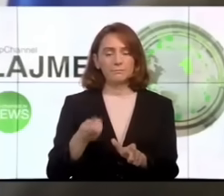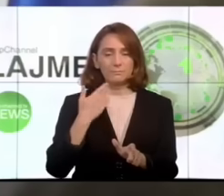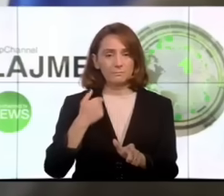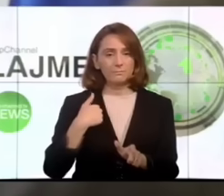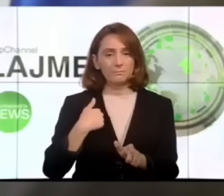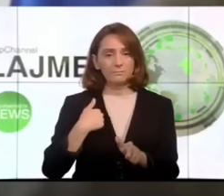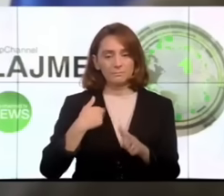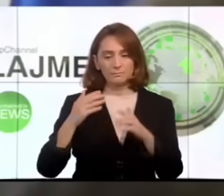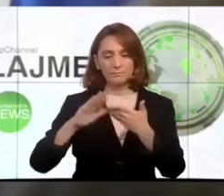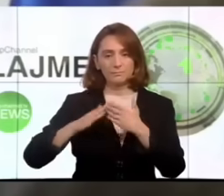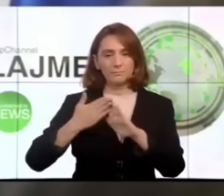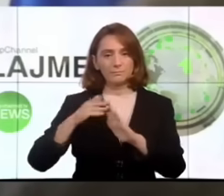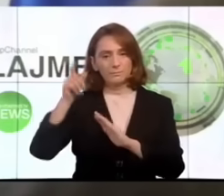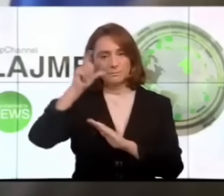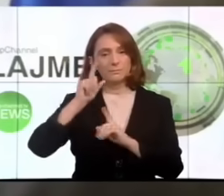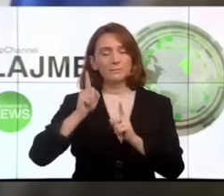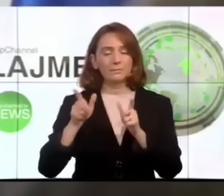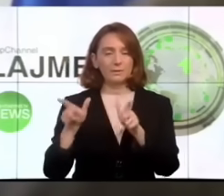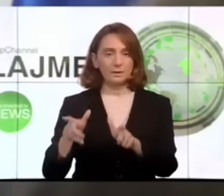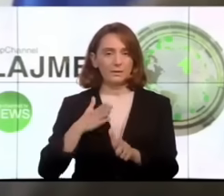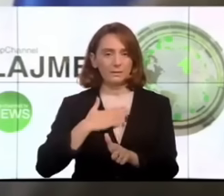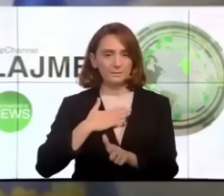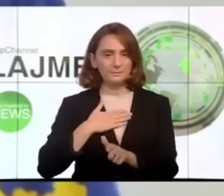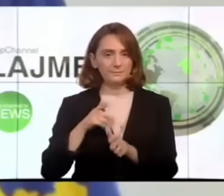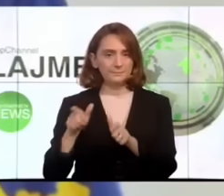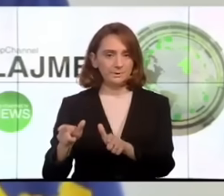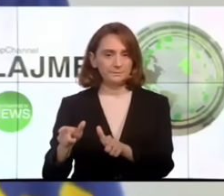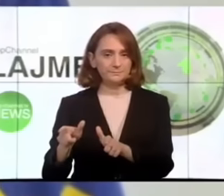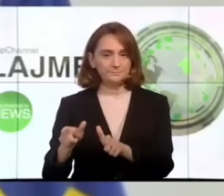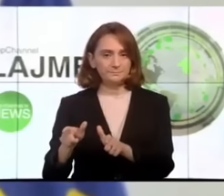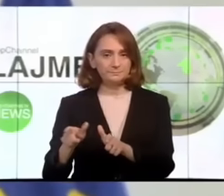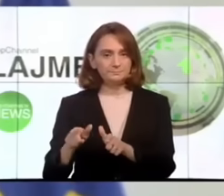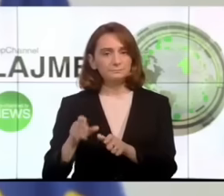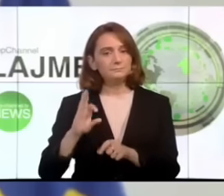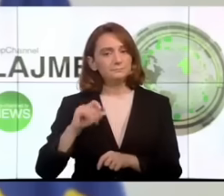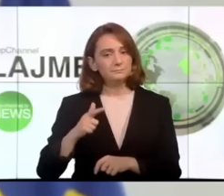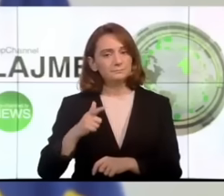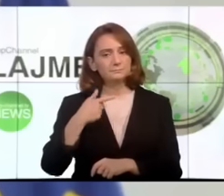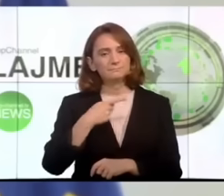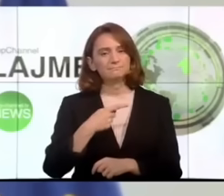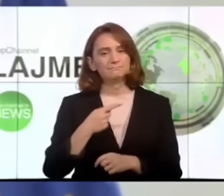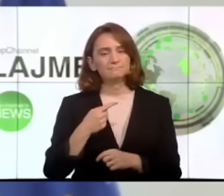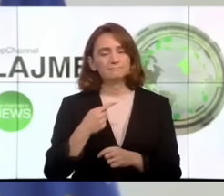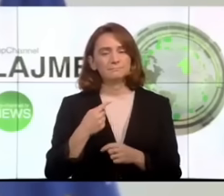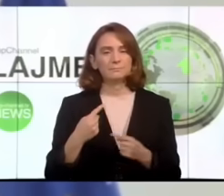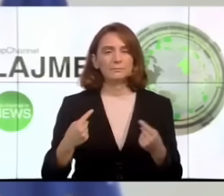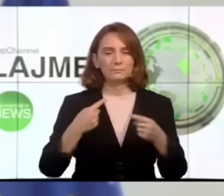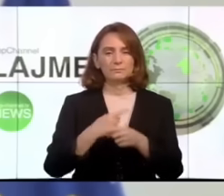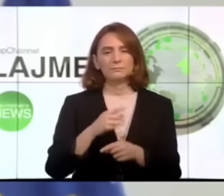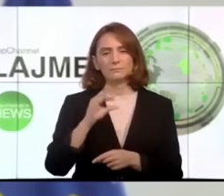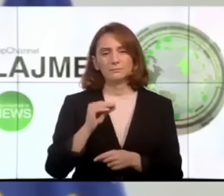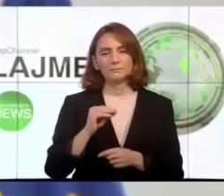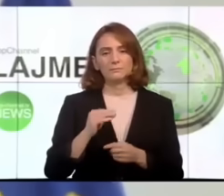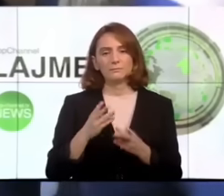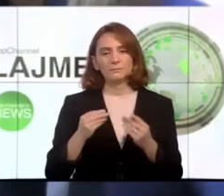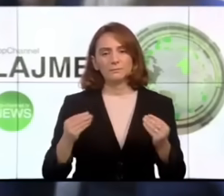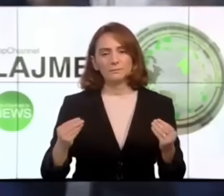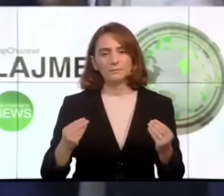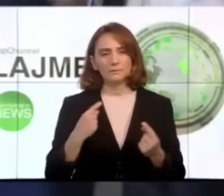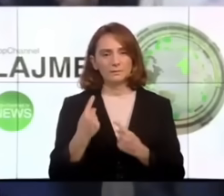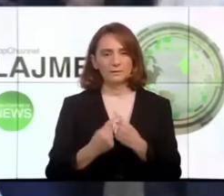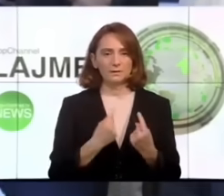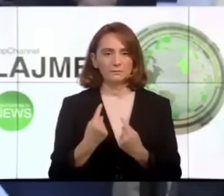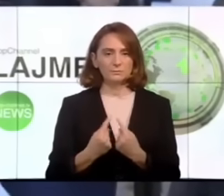të mbijetojnë atje. Jam pothuajse i sigurt se ai nuk do të ndalet me agjendën, planin dhe synimin e tij politik,